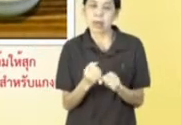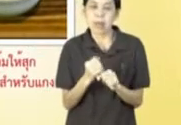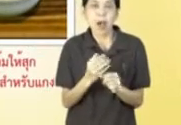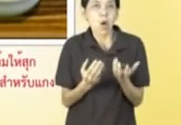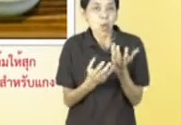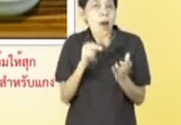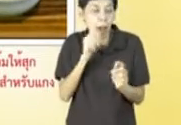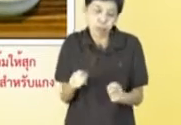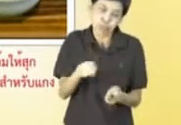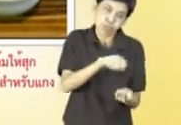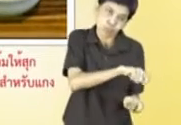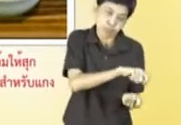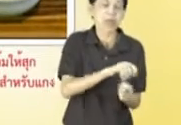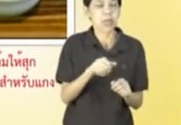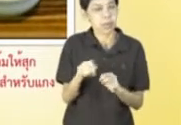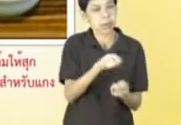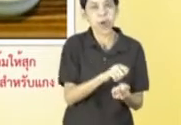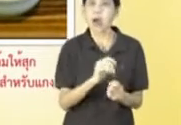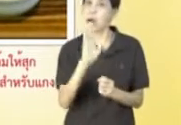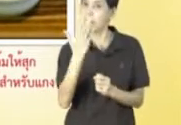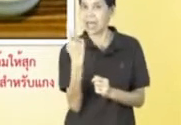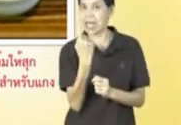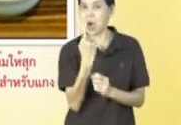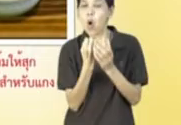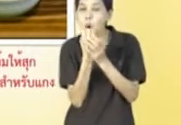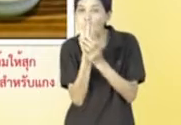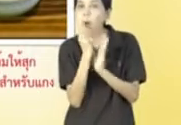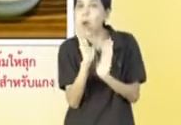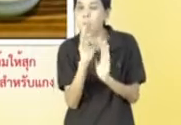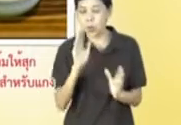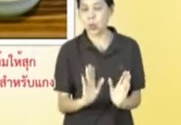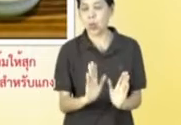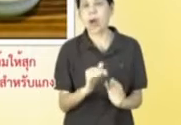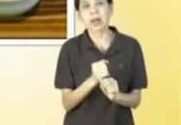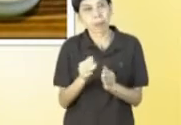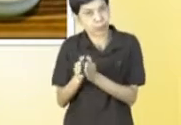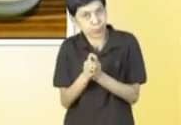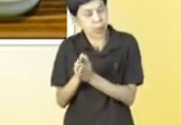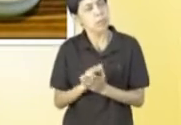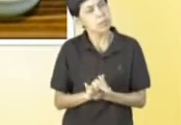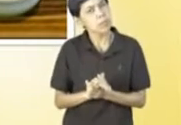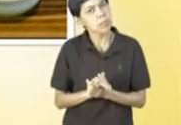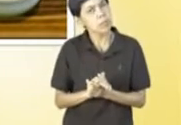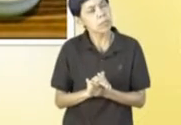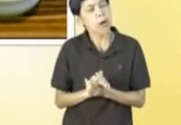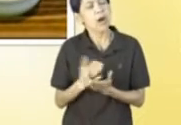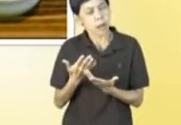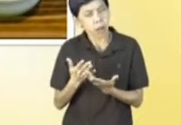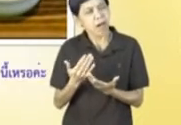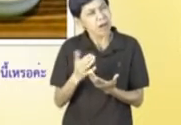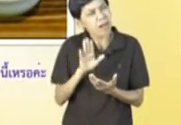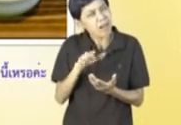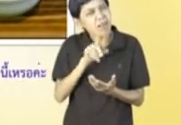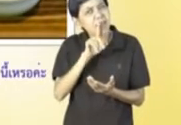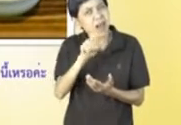ทิ้งไปนะฮะเหลือแต่ใบขี้เหล็กและดอกขี้เหล็กมาสำหรับแกงนะครับ อาจารย์คะ แล้วก็มีเนื้อย่าง แก